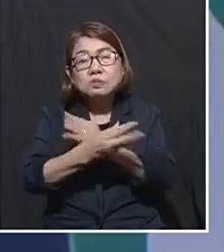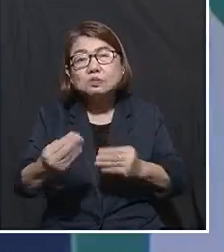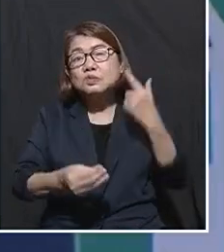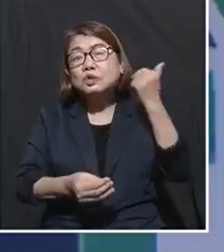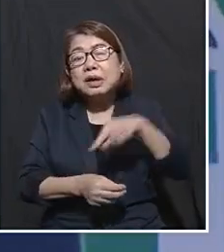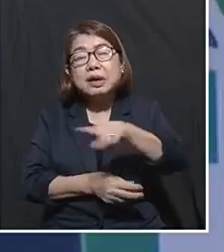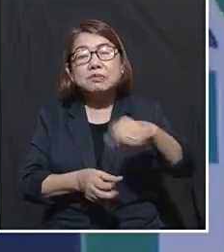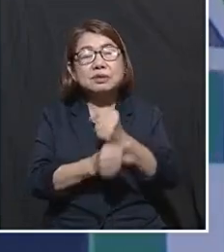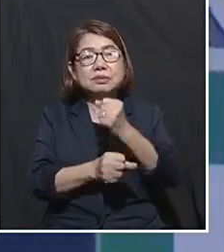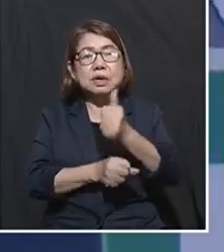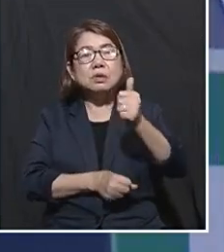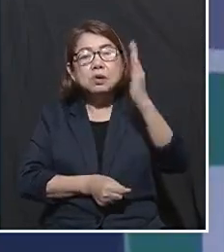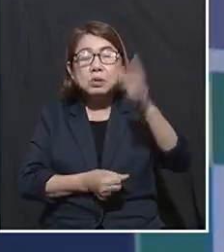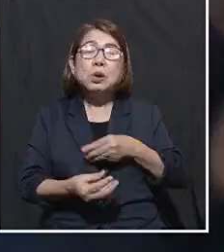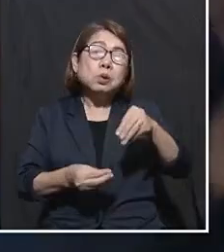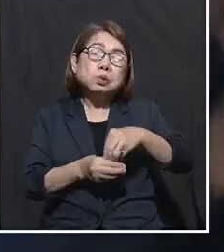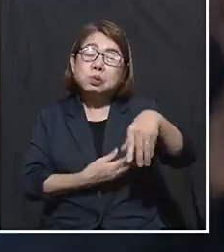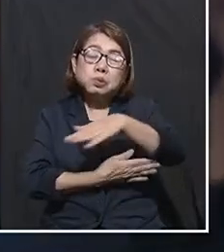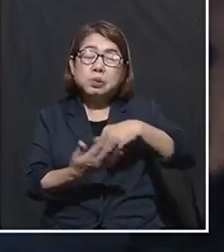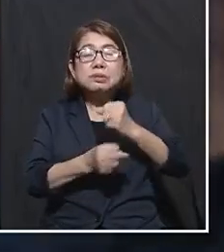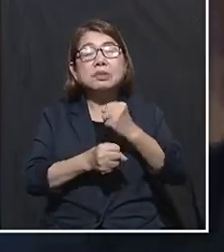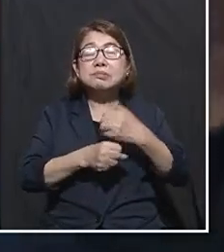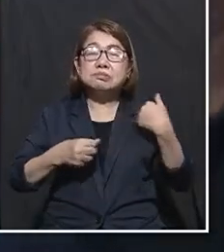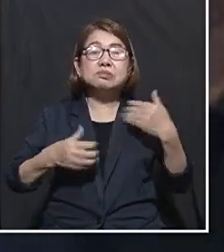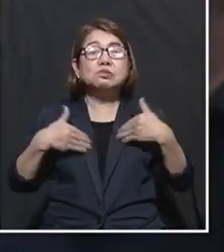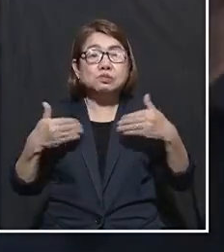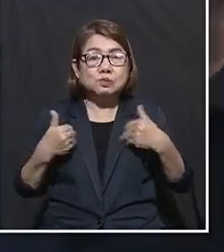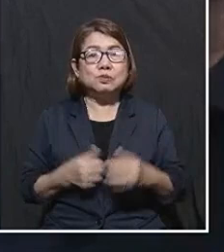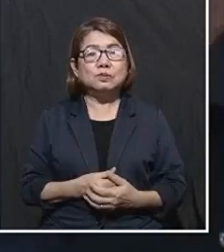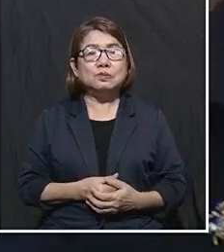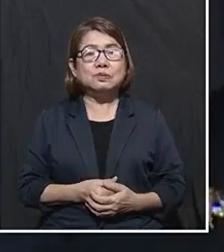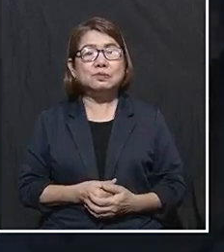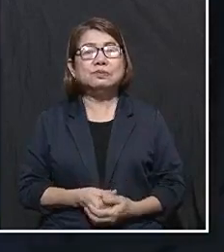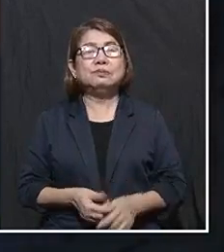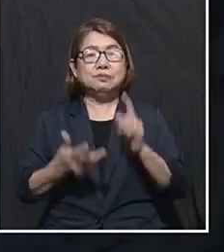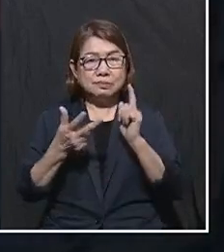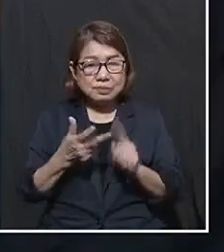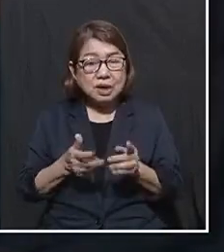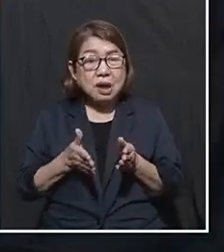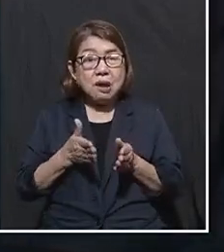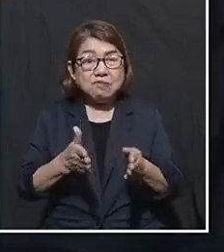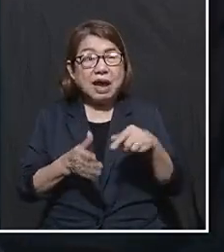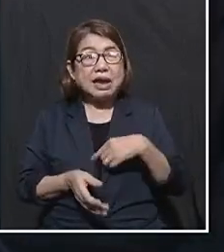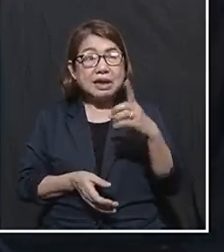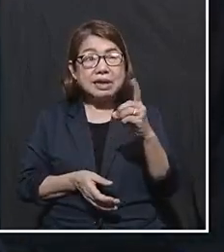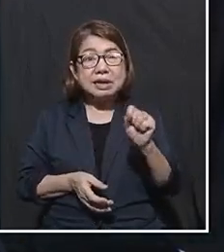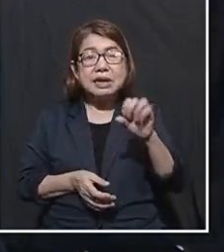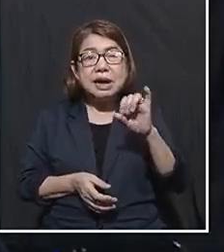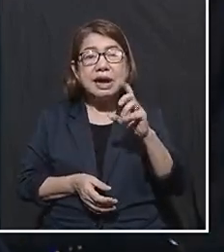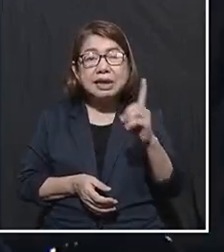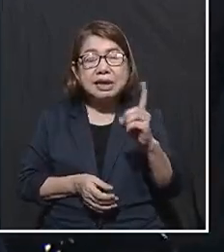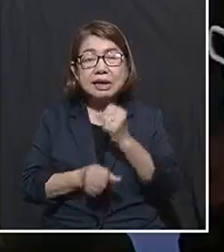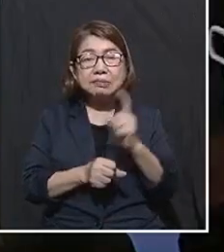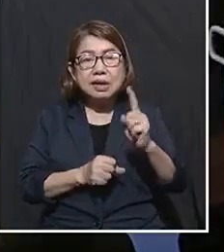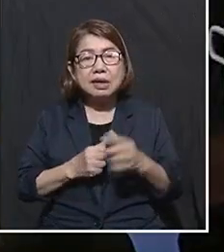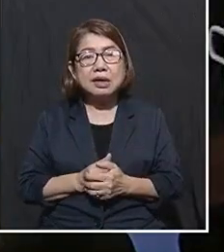ได้เพราะฉะนั้นก็จะเกิดความสุขนะครับในการทำงานร่วมกันรวมถึงหน่วยงานนี้นะครับจะต้องทำอะไรบ้างไม่ว่าจะ